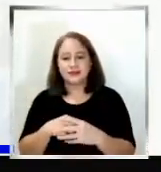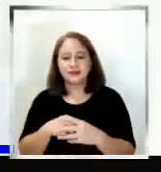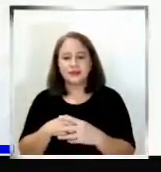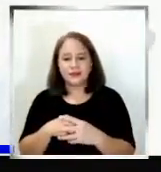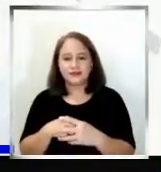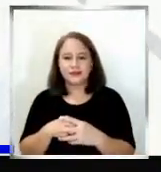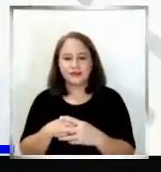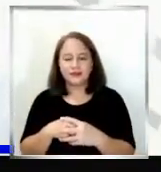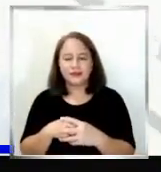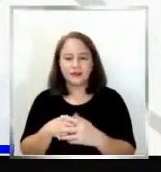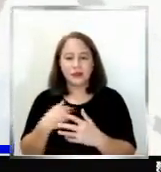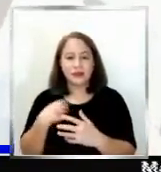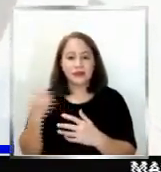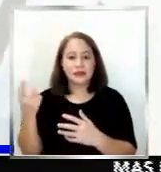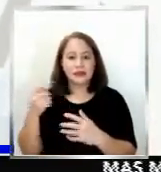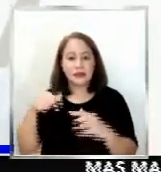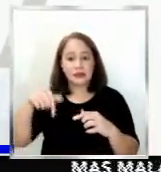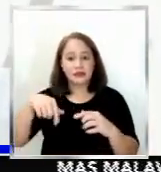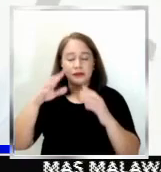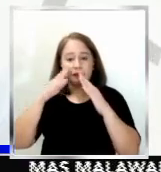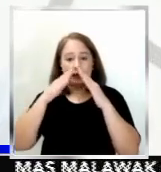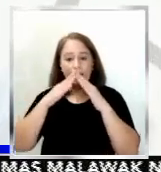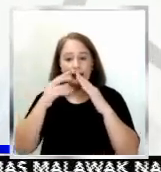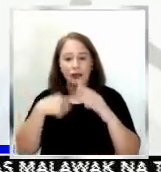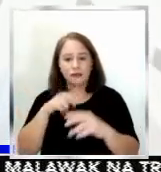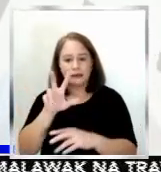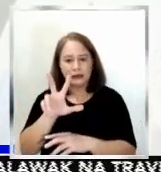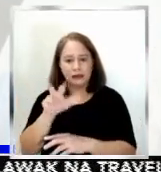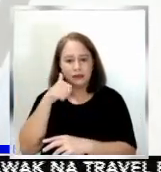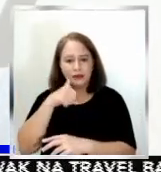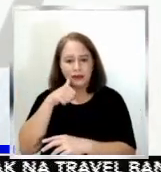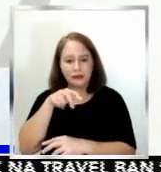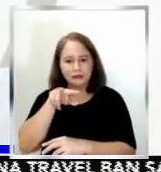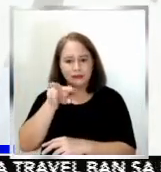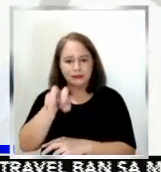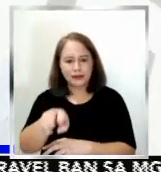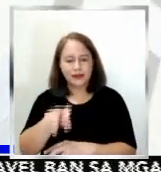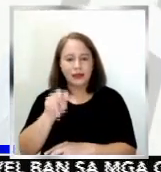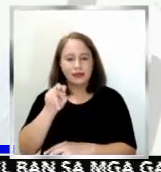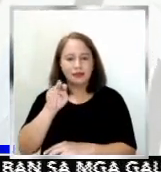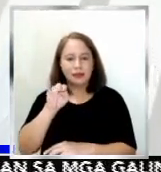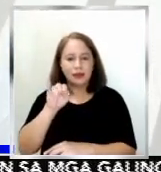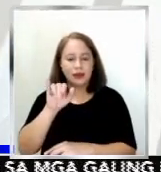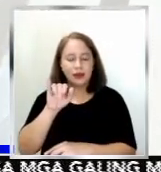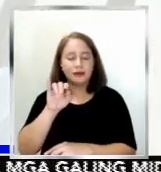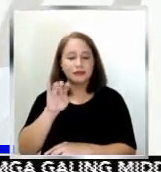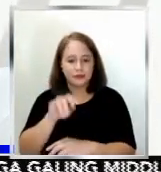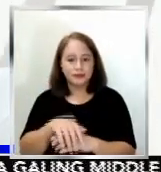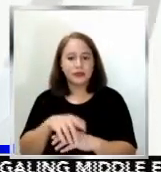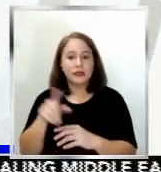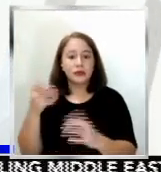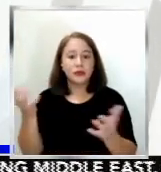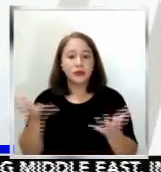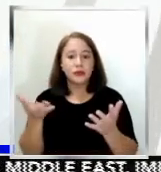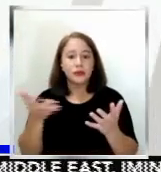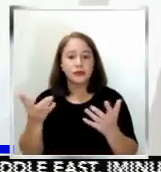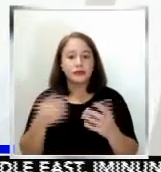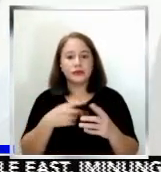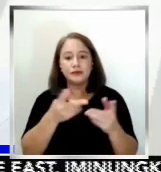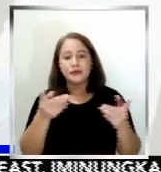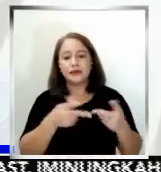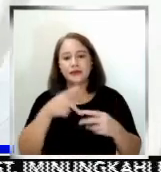Sa baba pa lang ng bahay, tatlong babae na ang inabutan ng mga ahente ng NBI Rizal District Office sa isang exclusive village sa Parañaque City